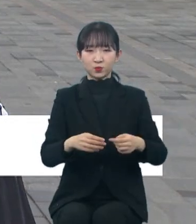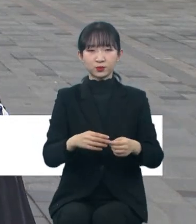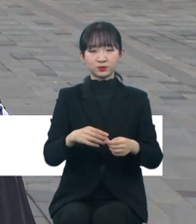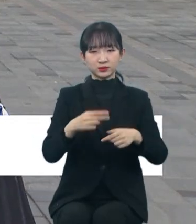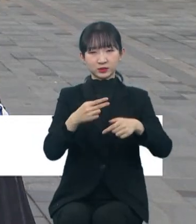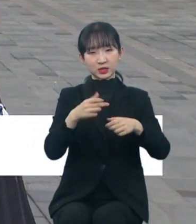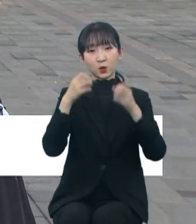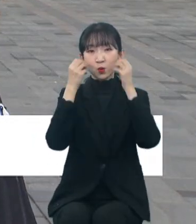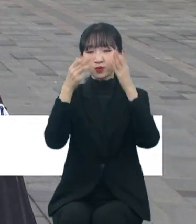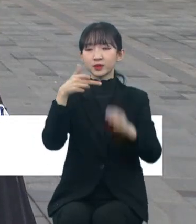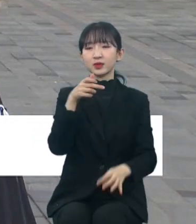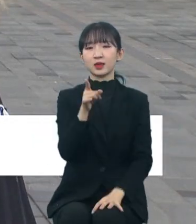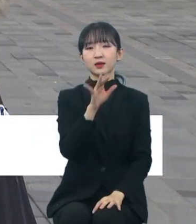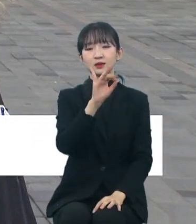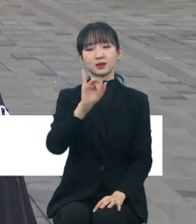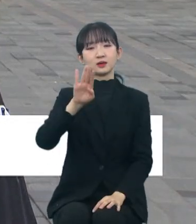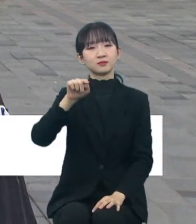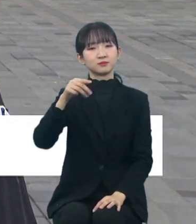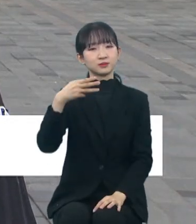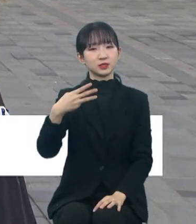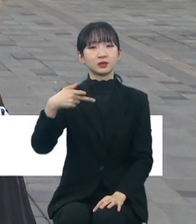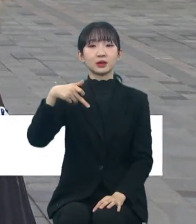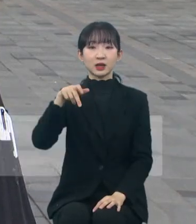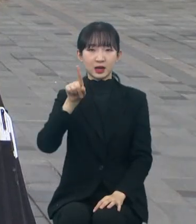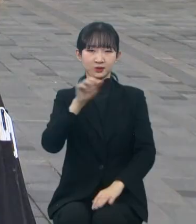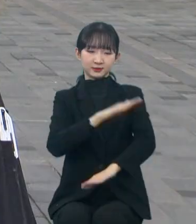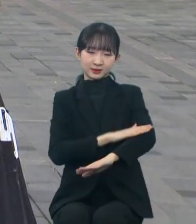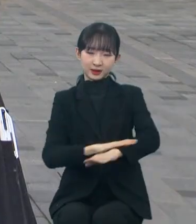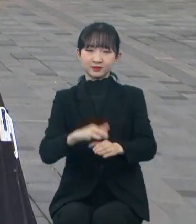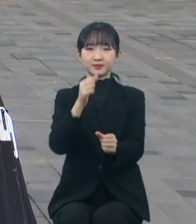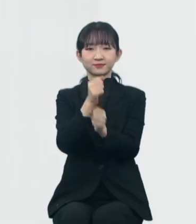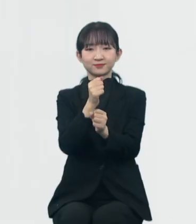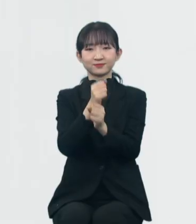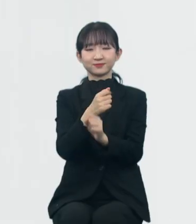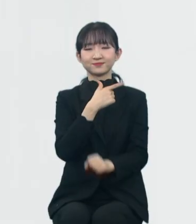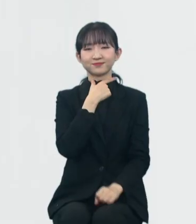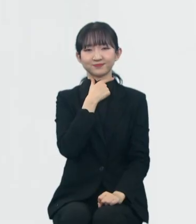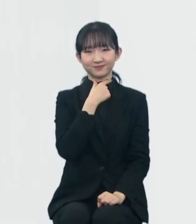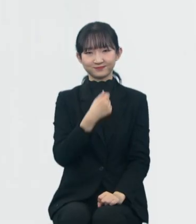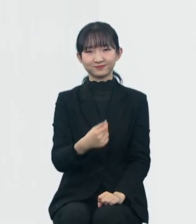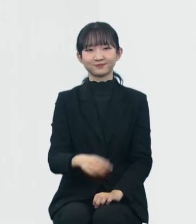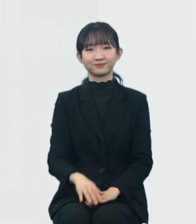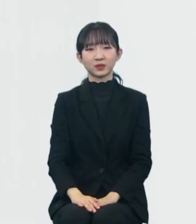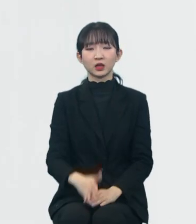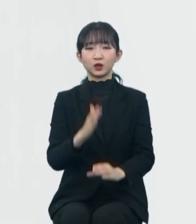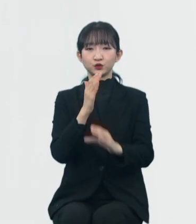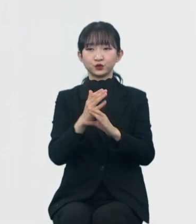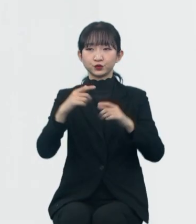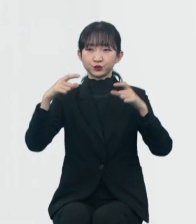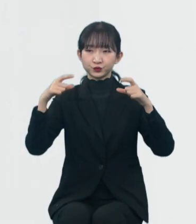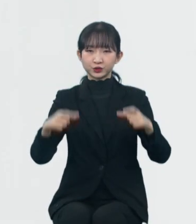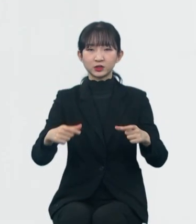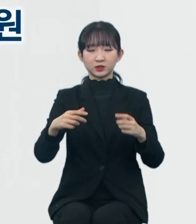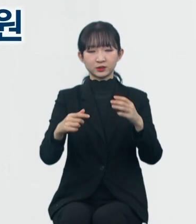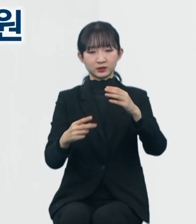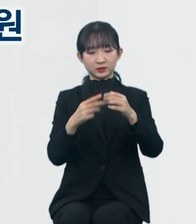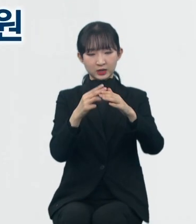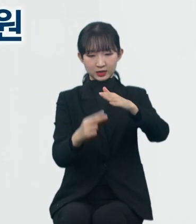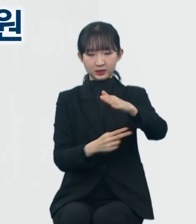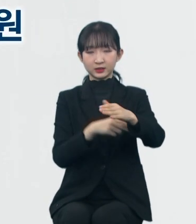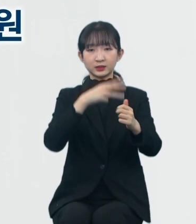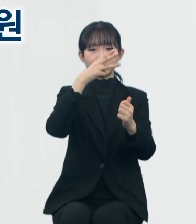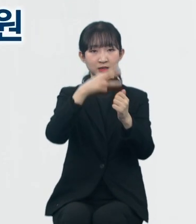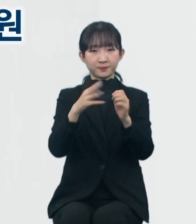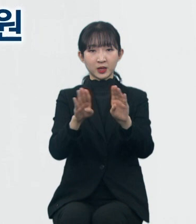그 케이블카가 완성이 좀 됐으면 하는 바람입니다. 중구는 제3연륙교 개통 시점에 맞춰